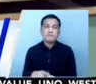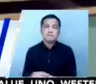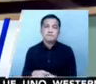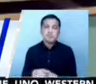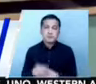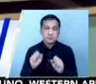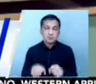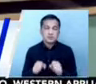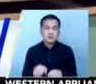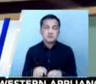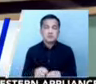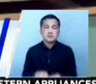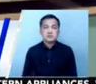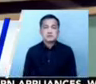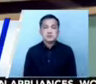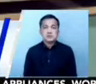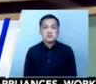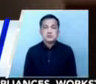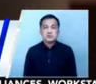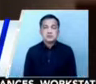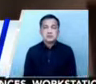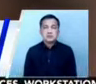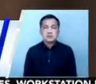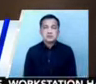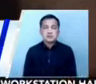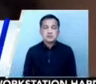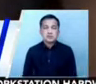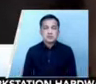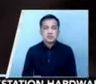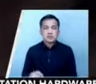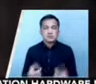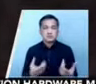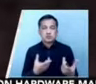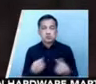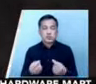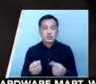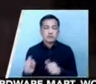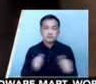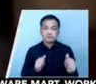of taking action. Para sa GMA